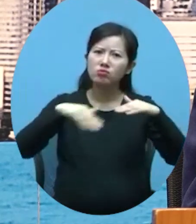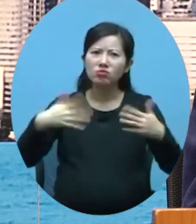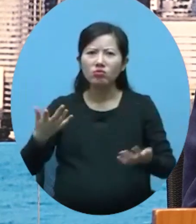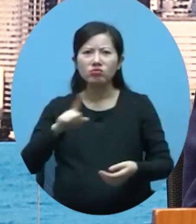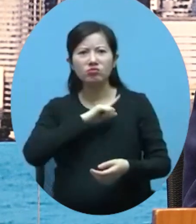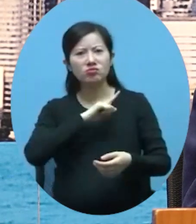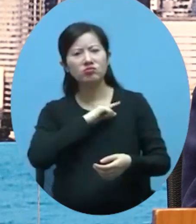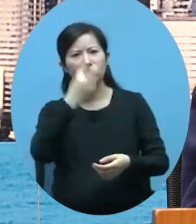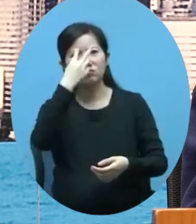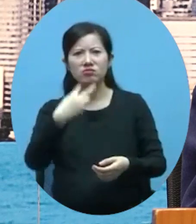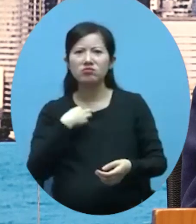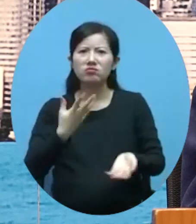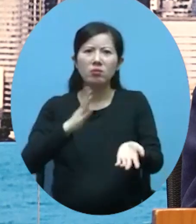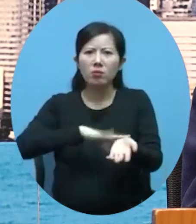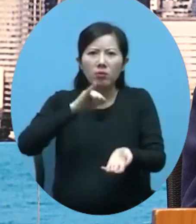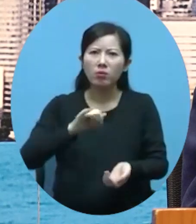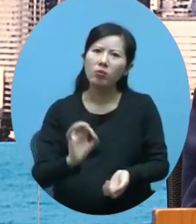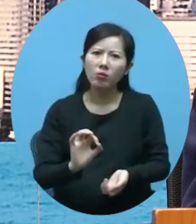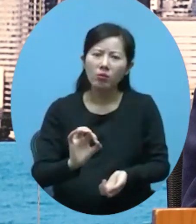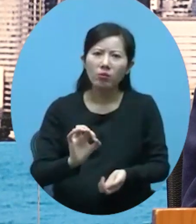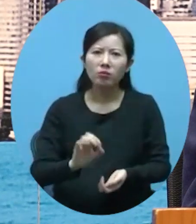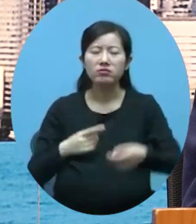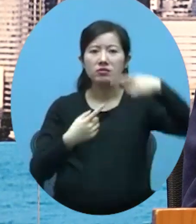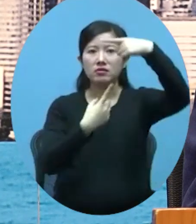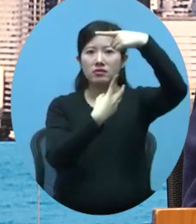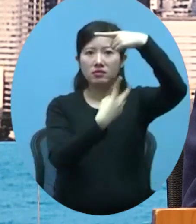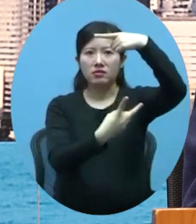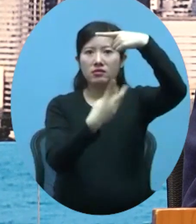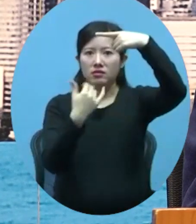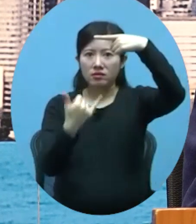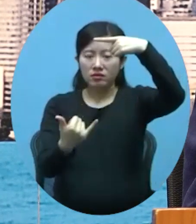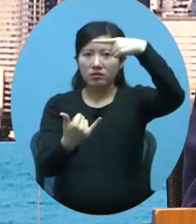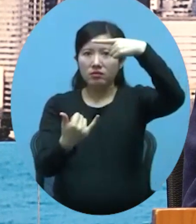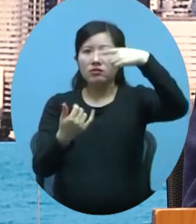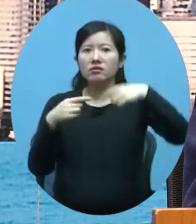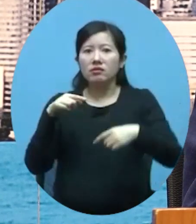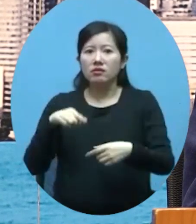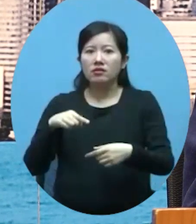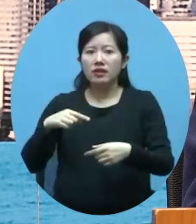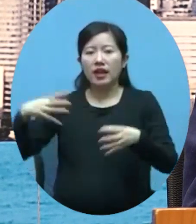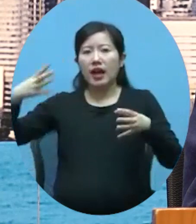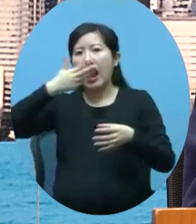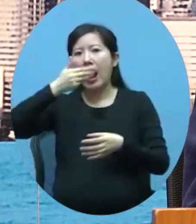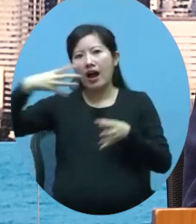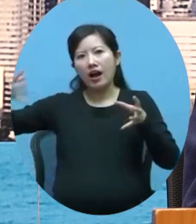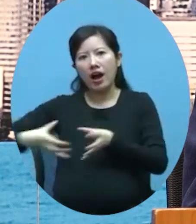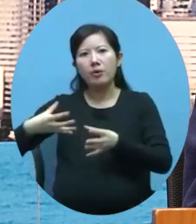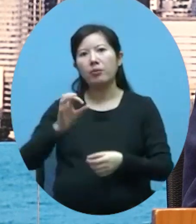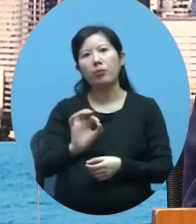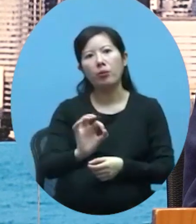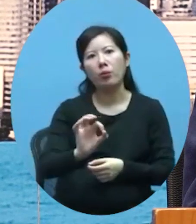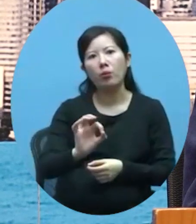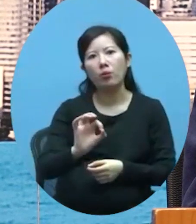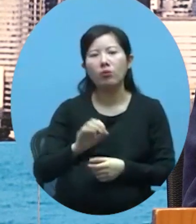大问题那她就是1月26日就是没有去到那个晚宴的那我们相信都是